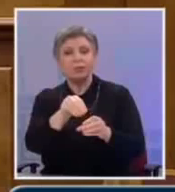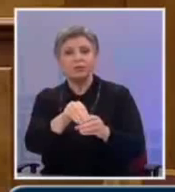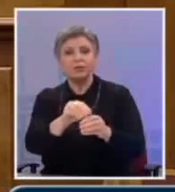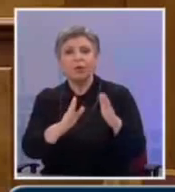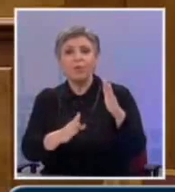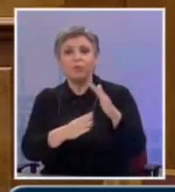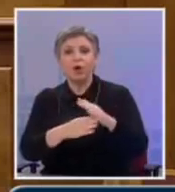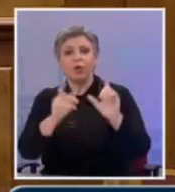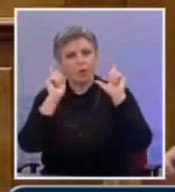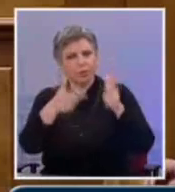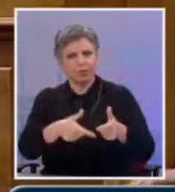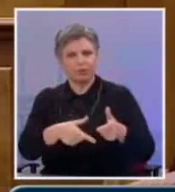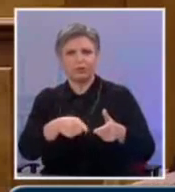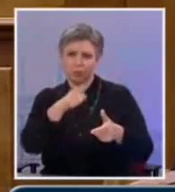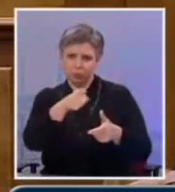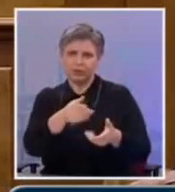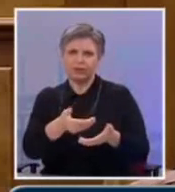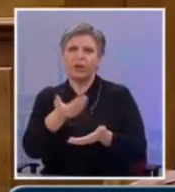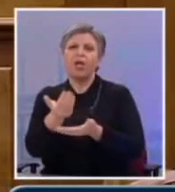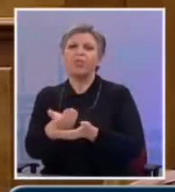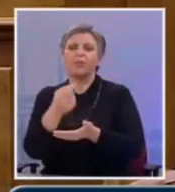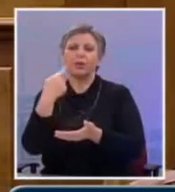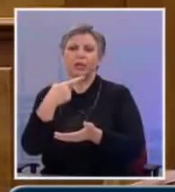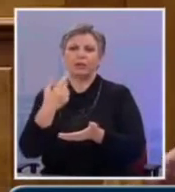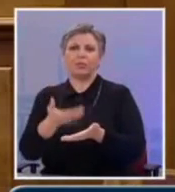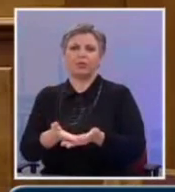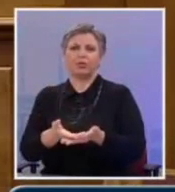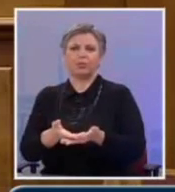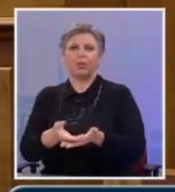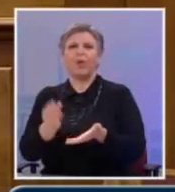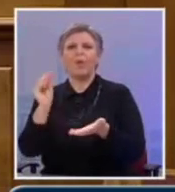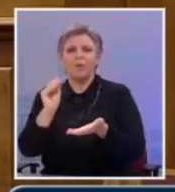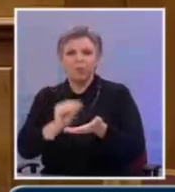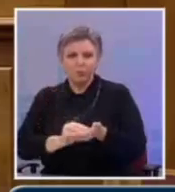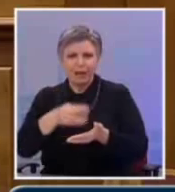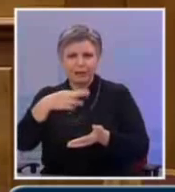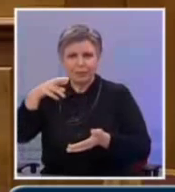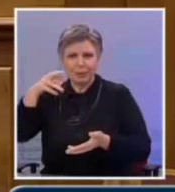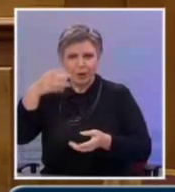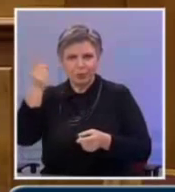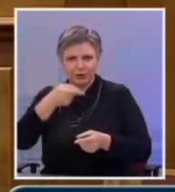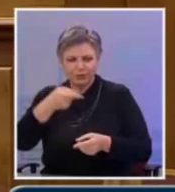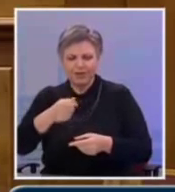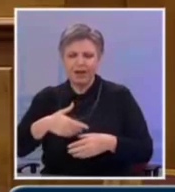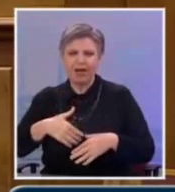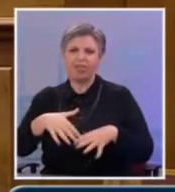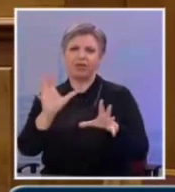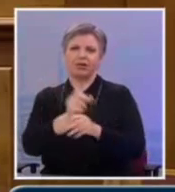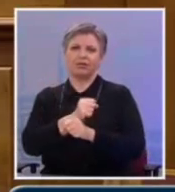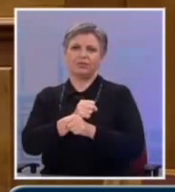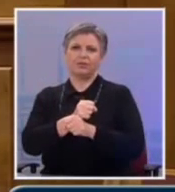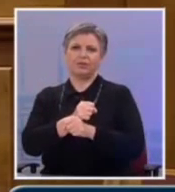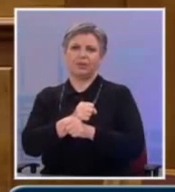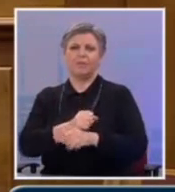προτείνετε και πάλι δεν βγαίνουν τα κουκιά. Ασχέτως εάν επιτίθεστε